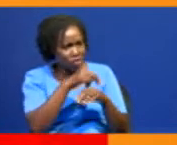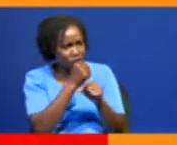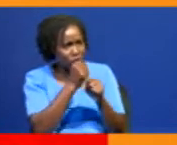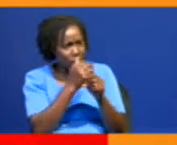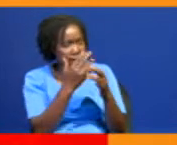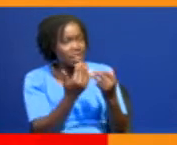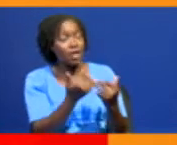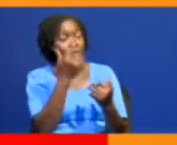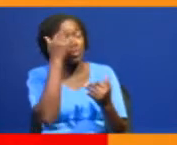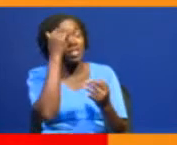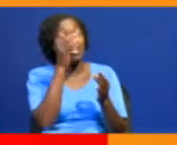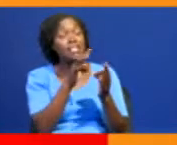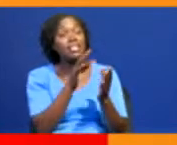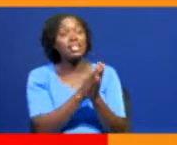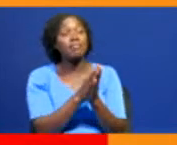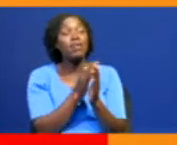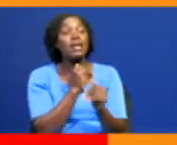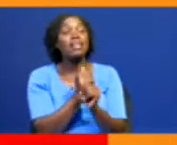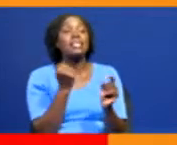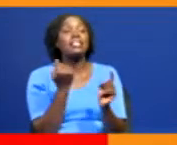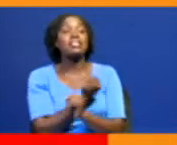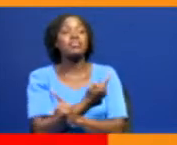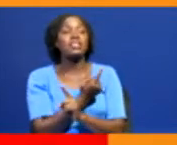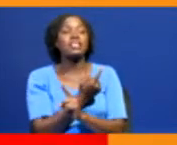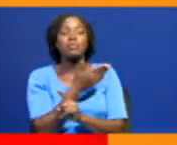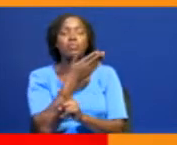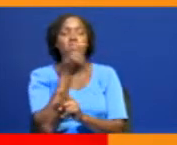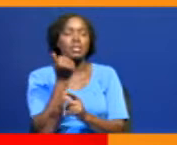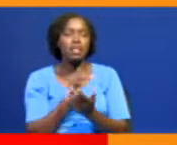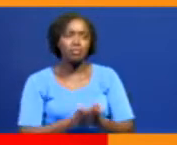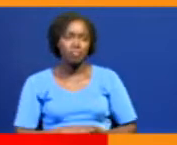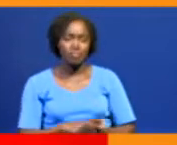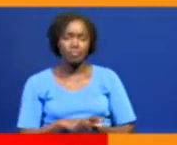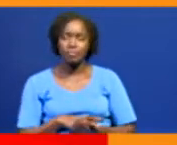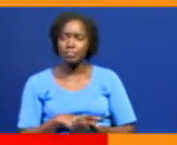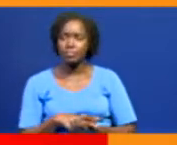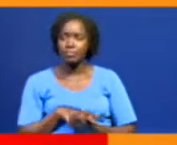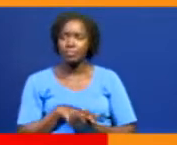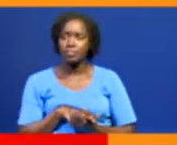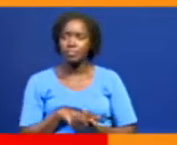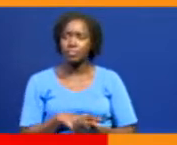ambapo unadhani kama hangefanya tofauti ingekuwa bora zaidi?